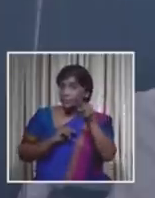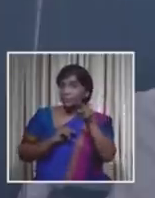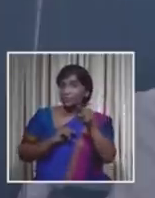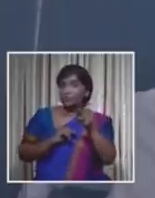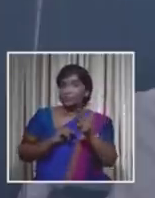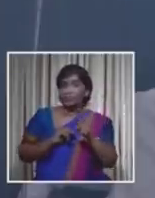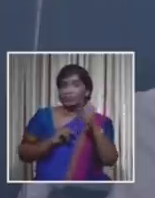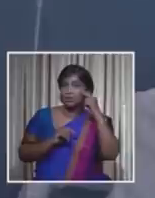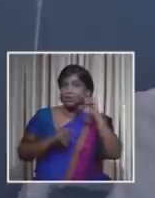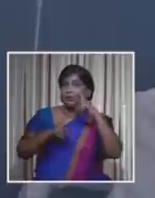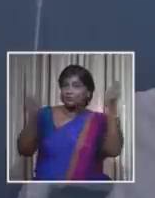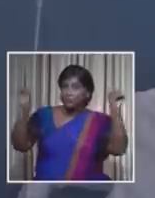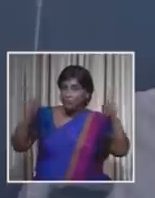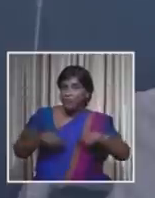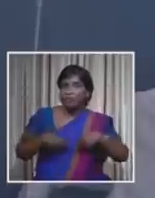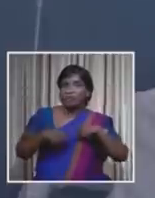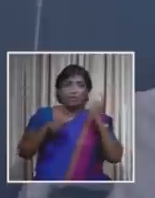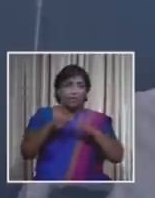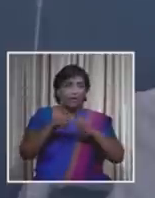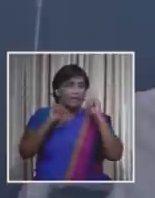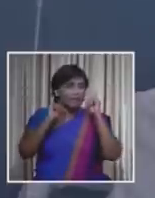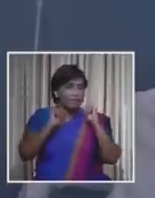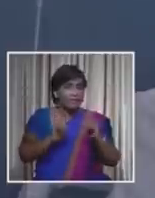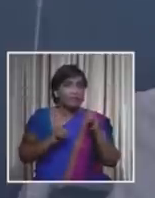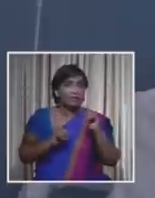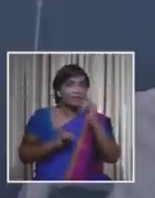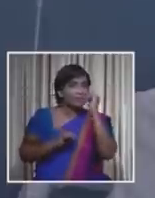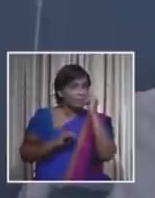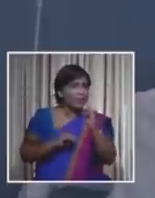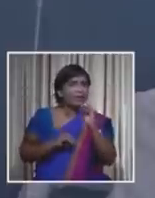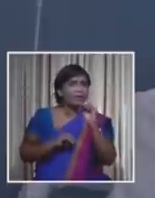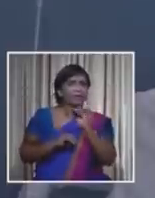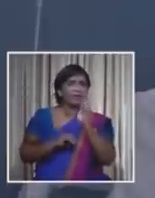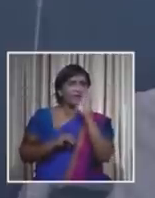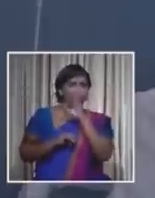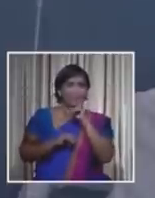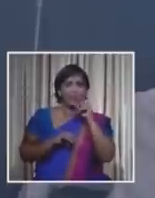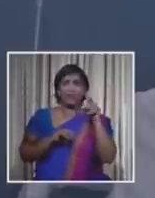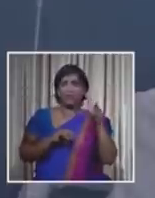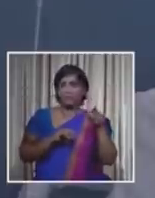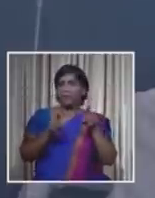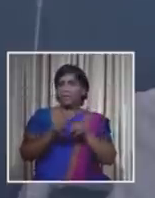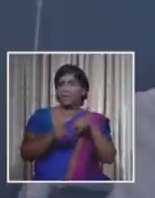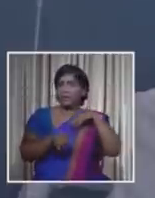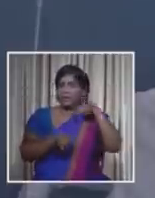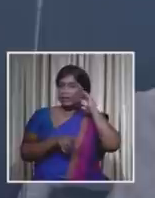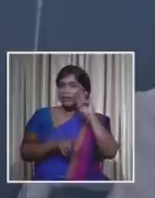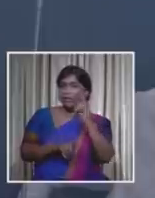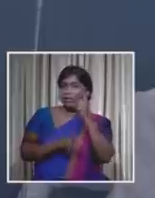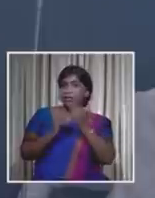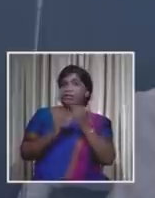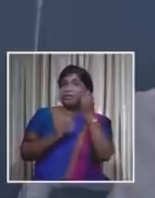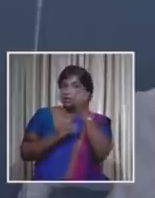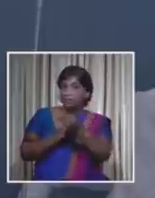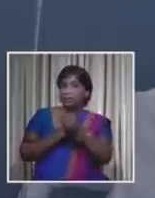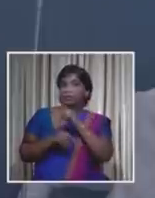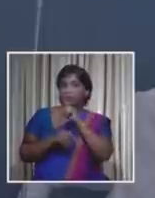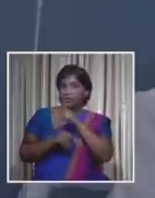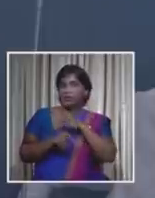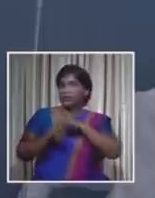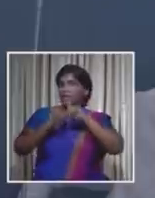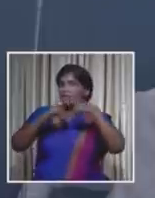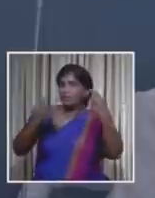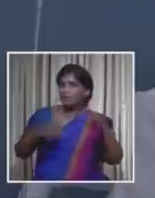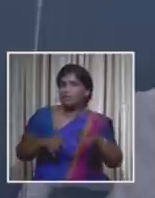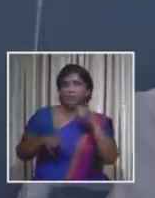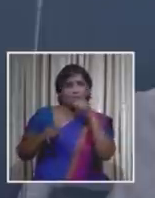කැවලා පරීක්ෂණය කරලා ඒක වැරදි නිසා තමයි අසභ්‍යයි කියන කාරණේ තේරුම් අරගෙන යම් දඩුවමක් ඉස්සරහ දෙනවයි කියන කාරණේ ප්‍රකාශ කරේ.